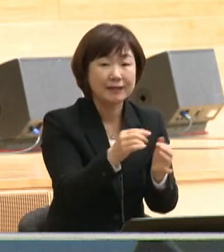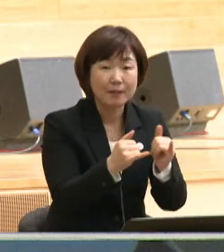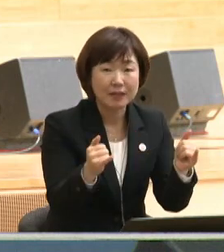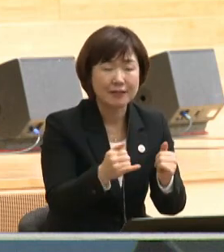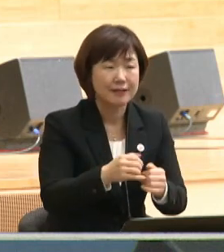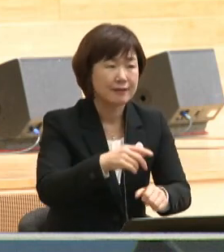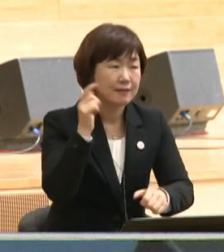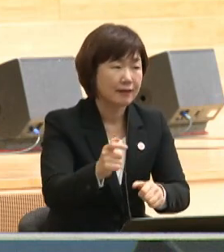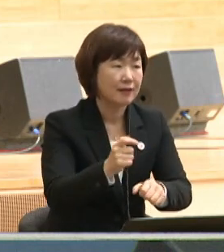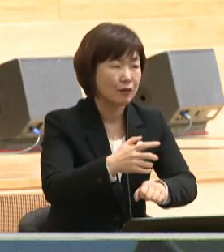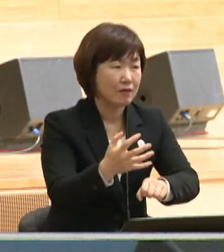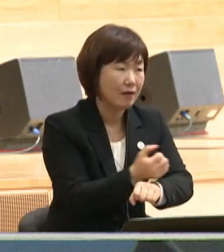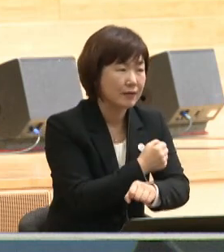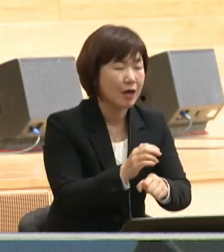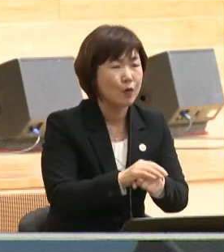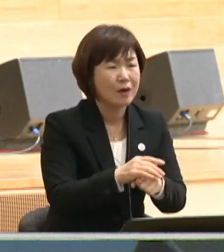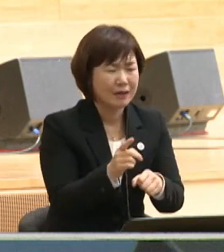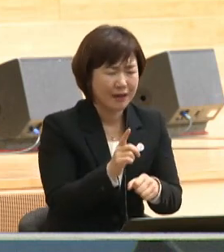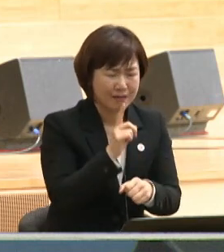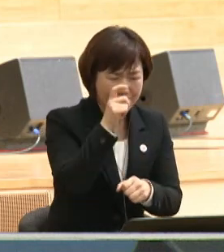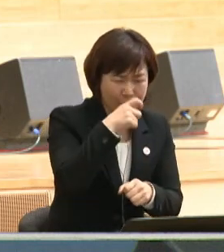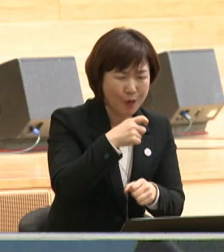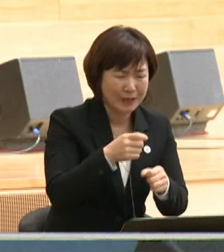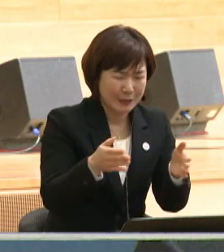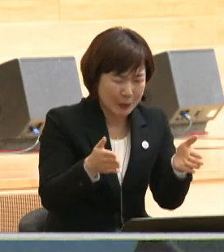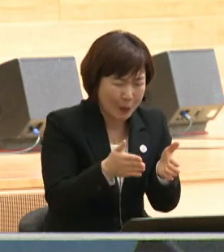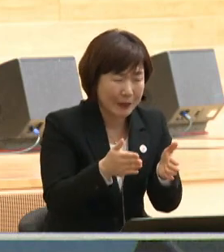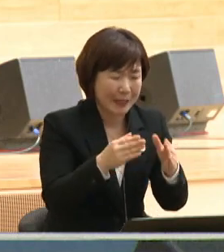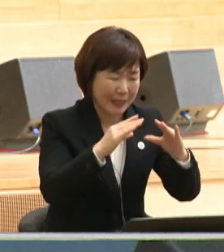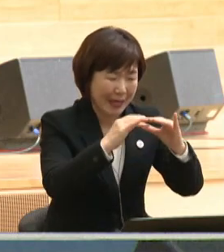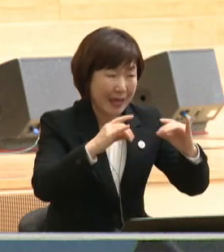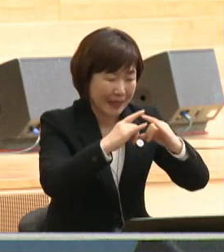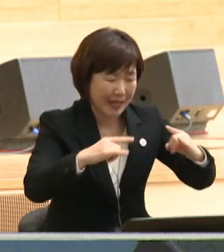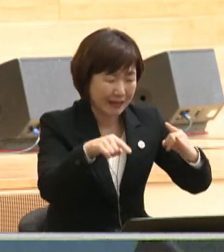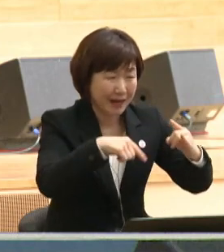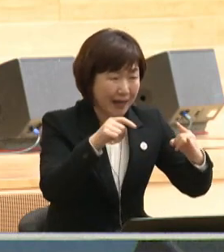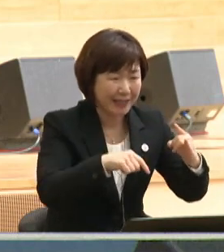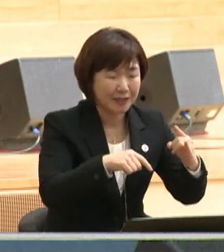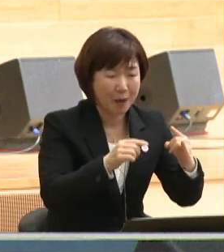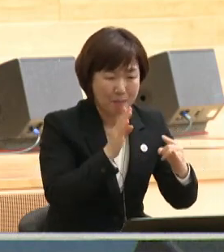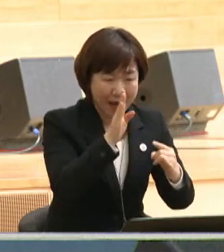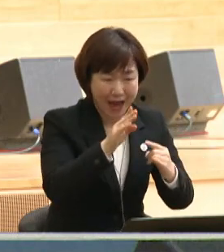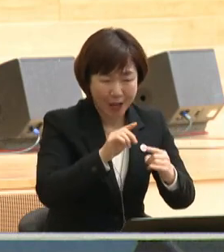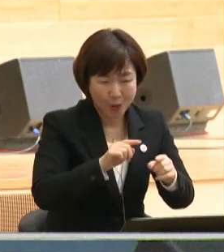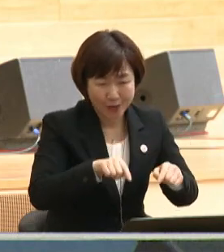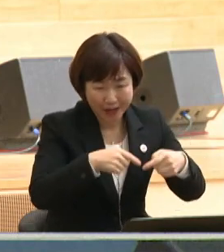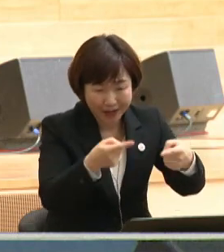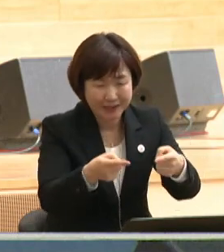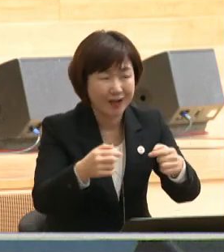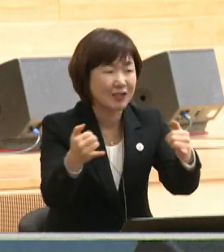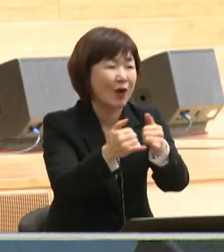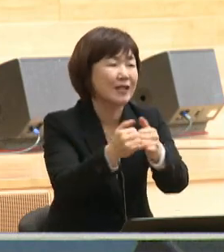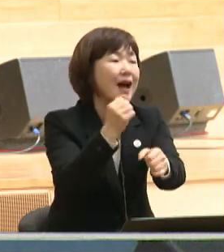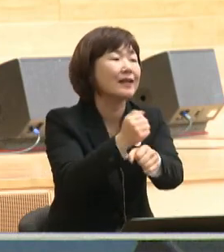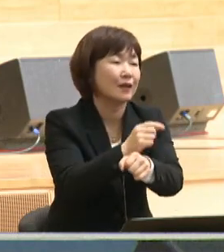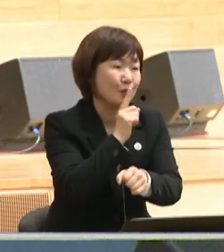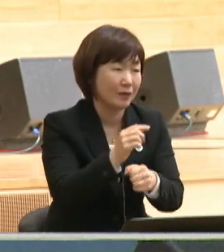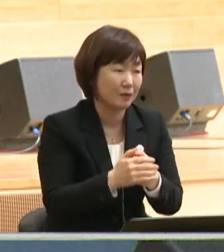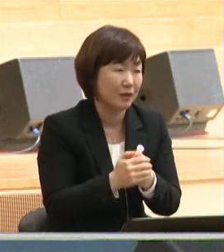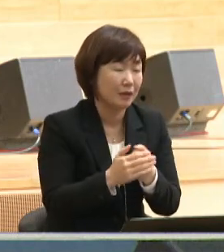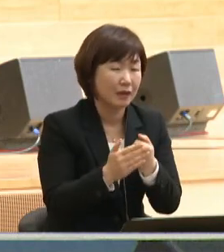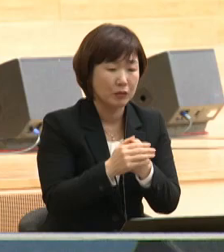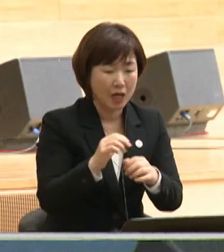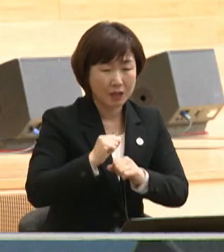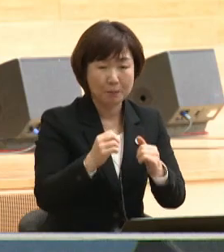거칠고 쾌적하지 않은 좁은 임시 텐트에서 나와 전투를 한다라고 이야기를 해요 그러면서 이러한